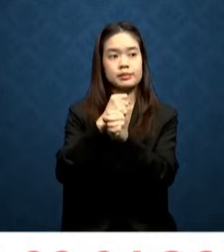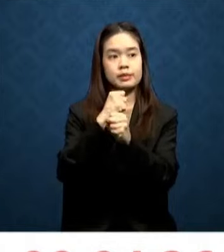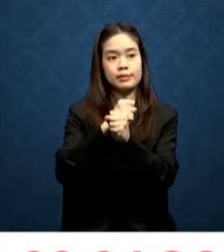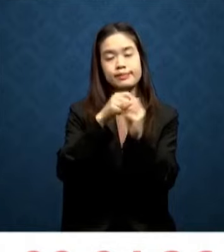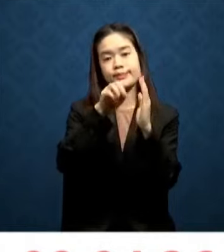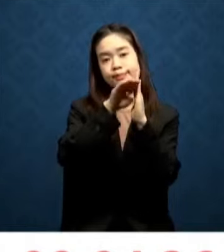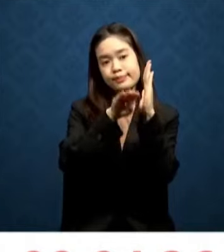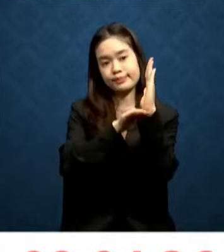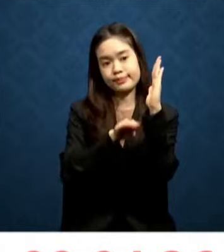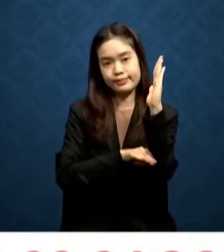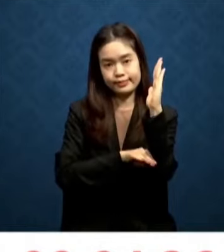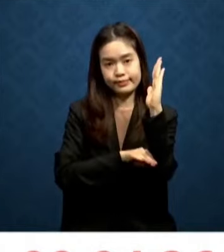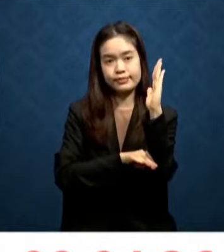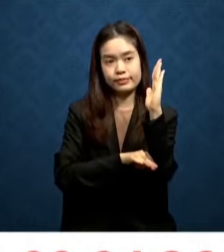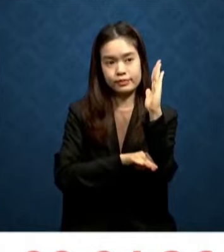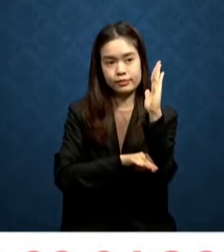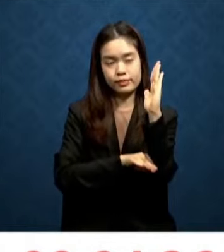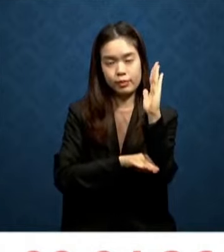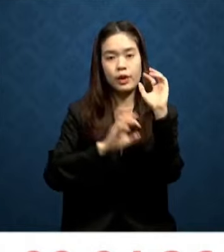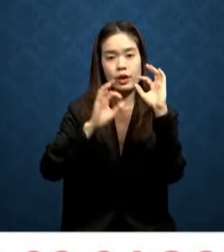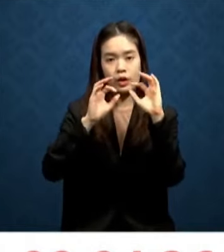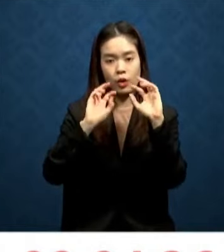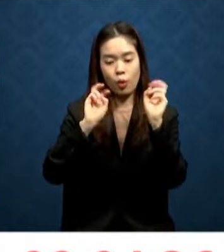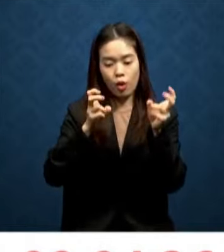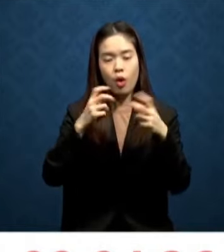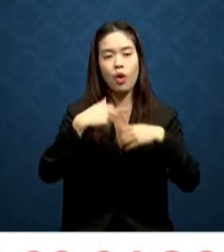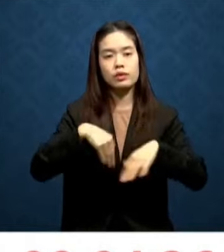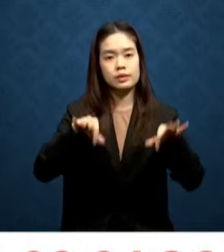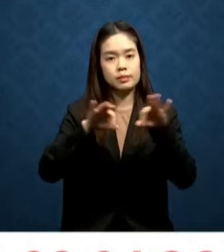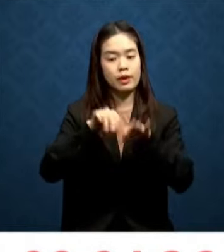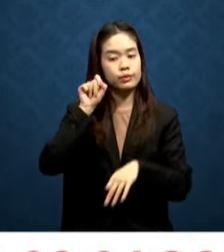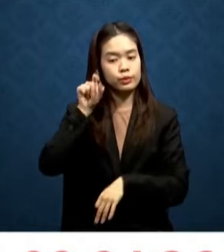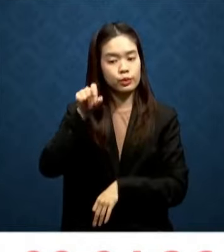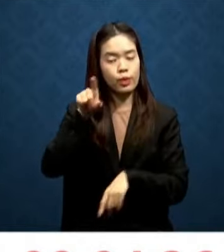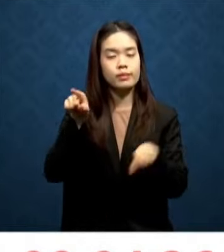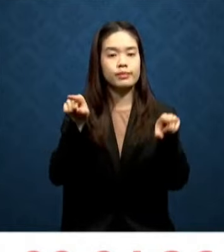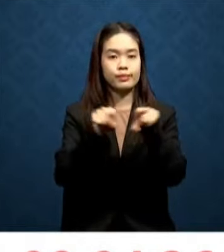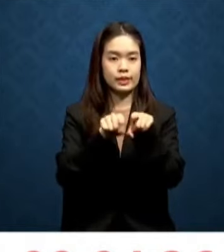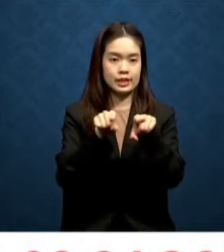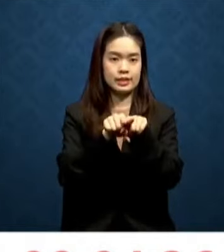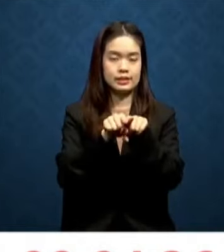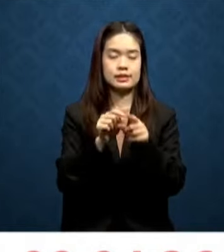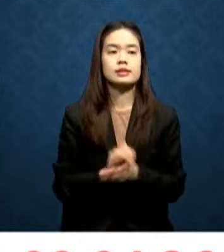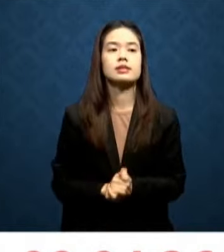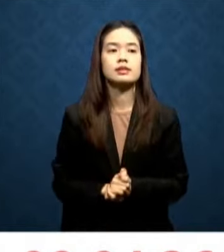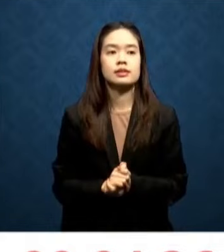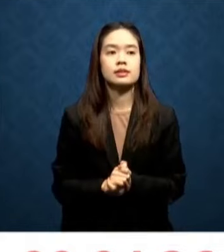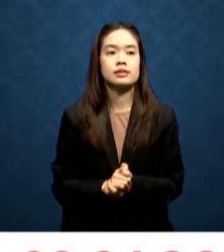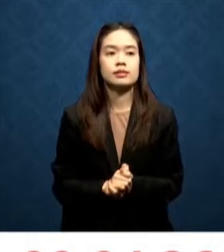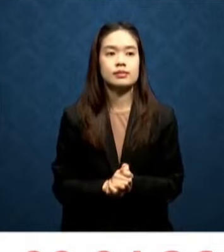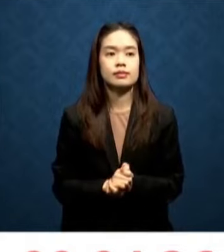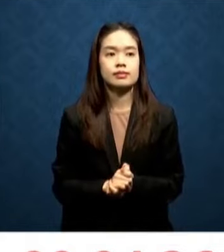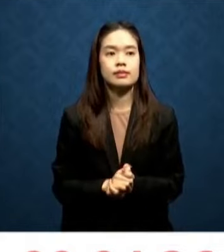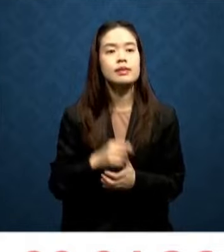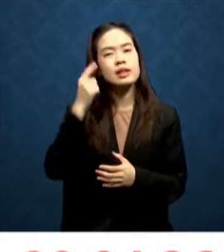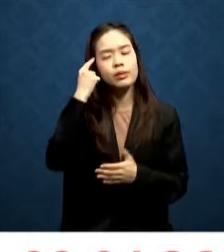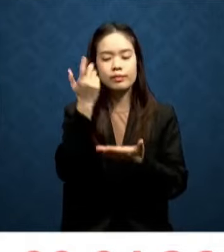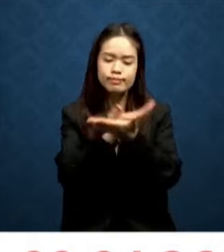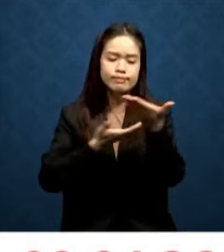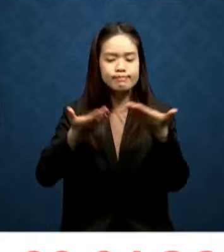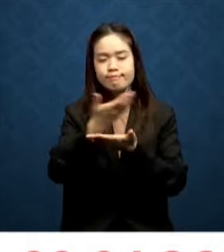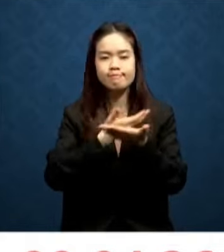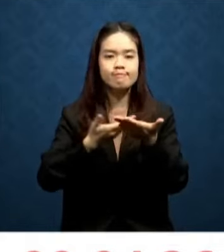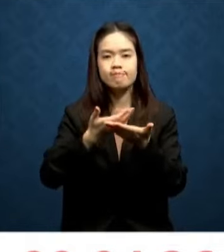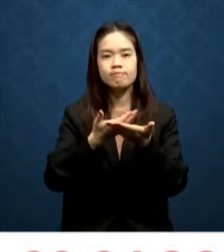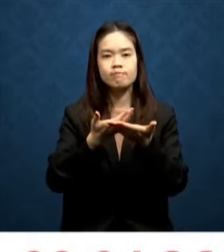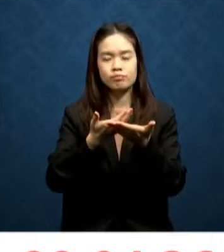ครับที่เห็นสอดคล้องไปว่าเป็นเรื่องยติด่วนเหมือนกันนะครับผมคิดว่าดูพินิจในการพิจารณาเนี่ยฮะผมคิดว่ามันคงไม่แตกต่างกันมากนักนะฮะ